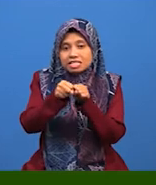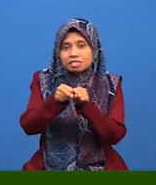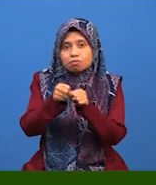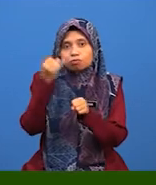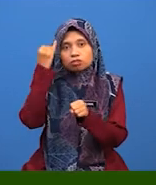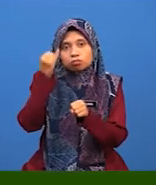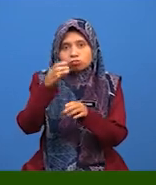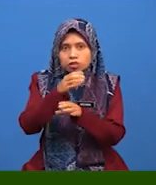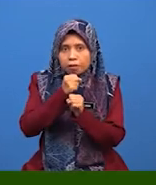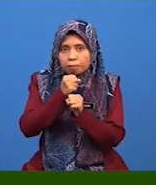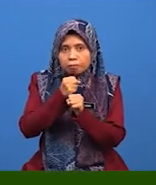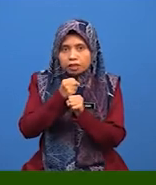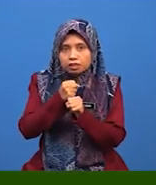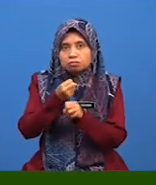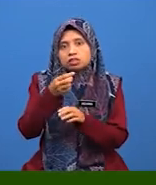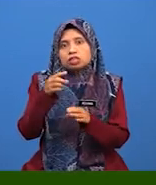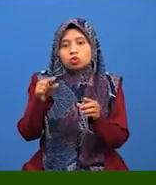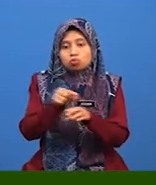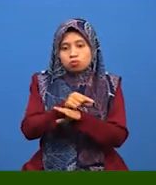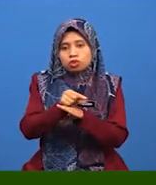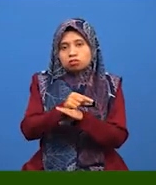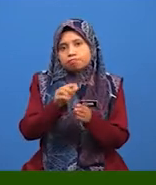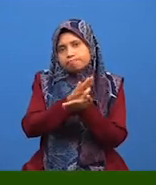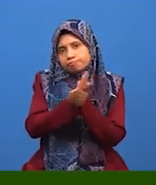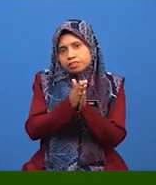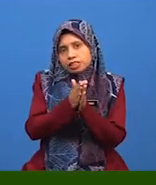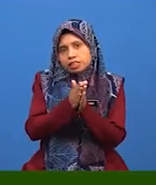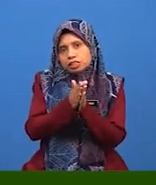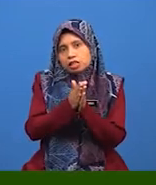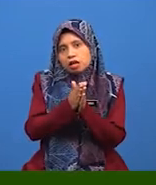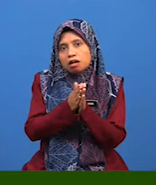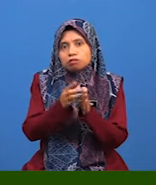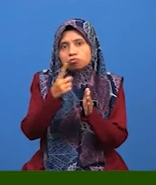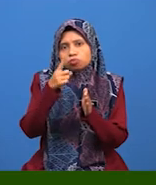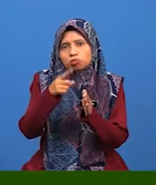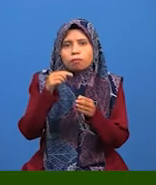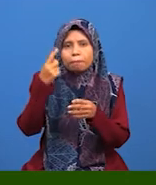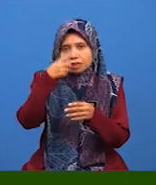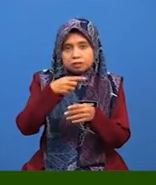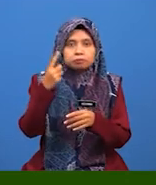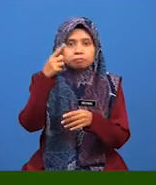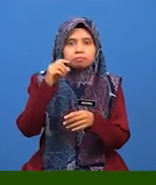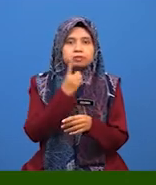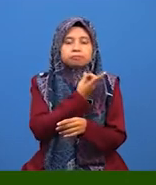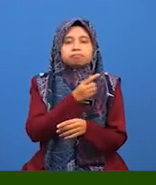Semoga ilmu dapat dihadam menjadi bekalan masa